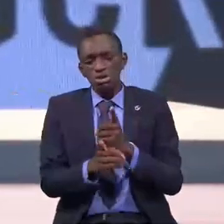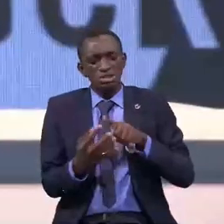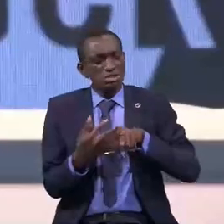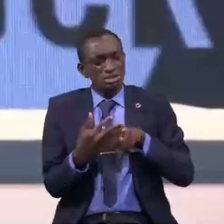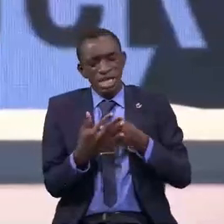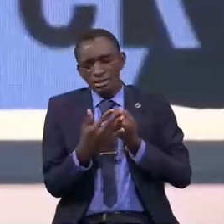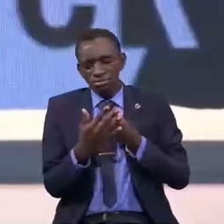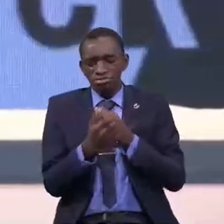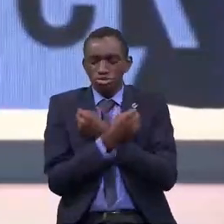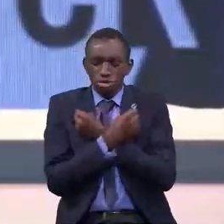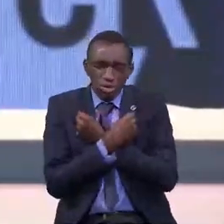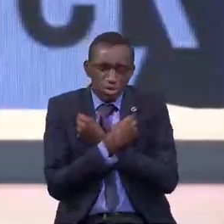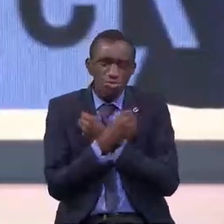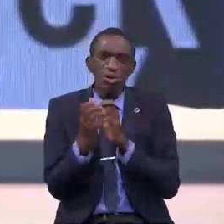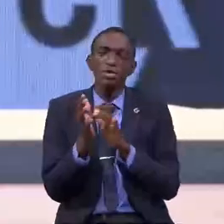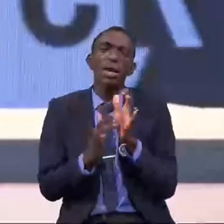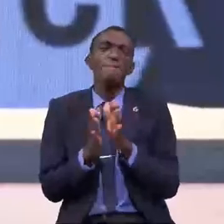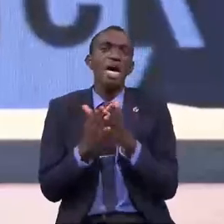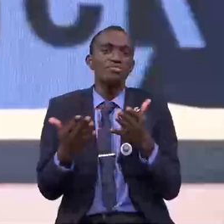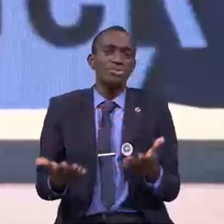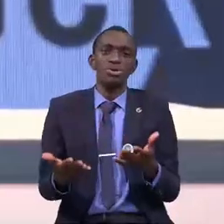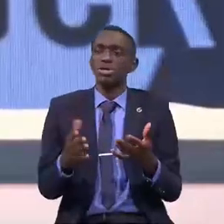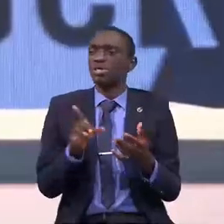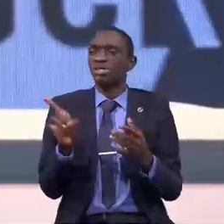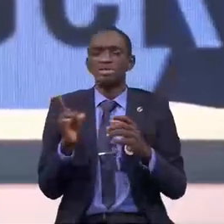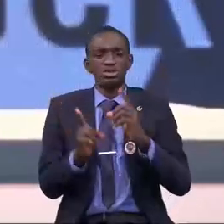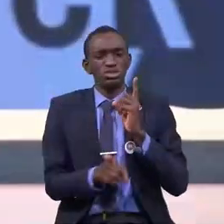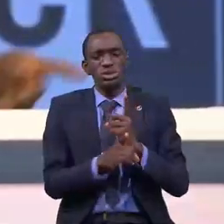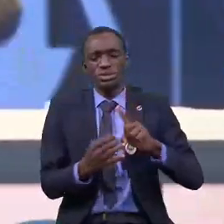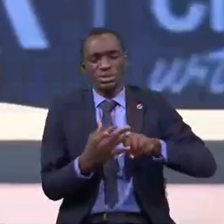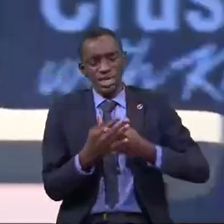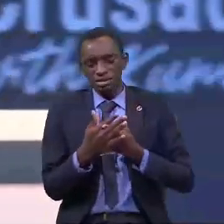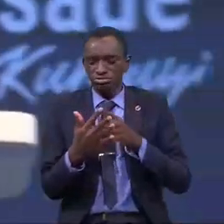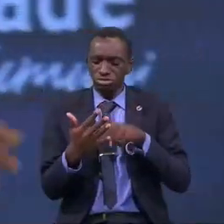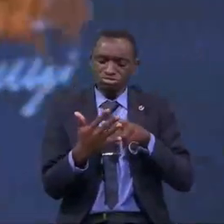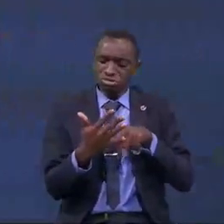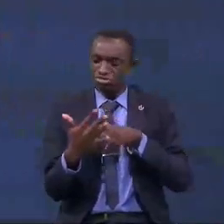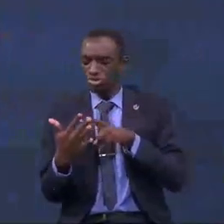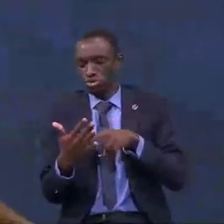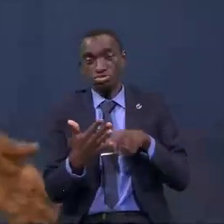J'ai juste commencé à aimer la Bible, à lire la Bible.